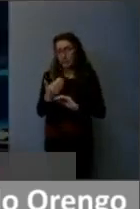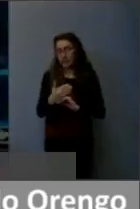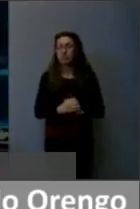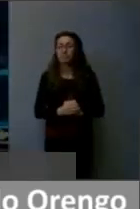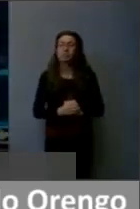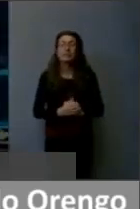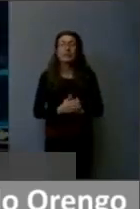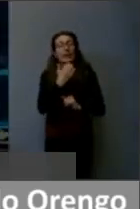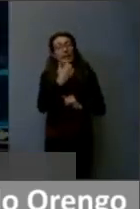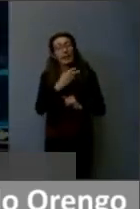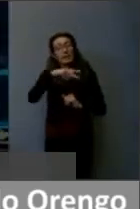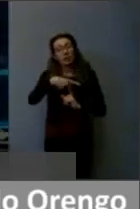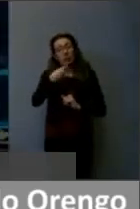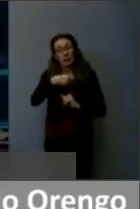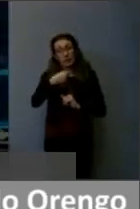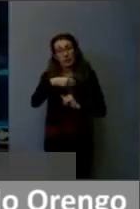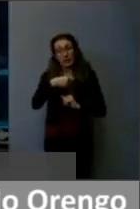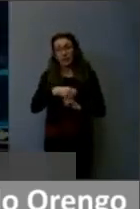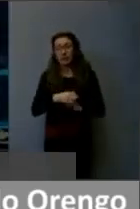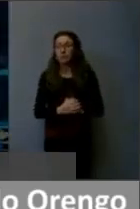Grazie, vicepresidente.